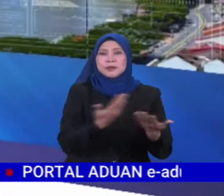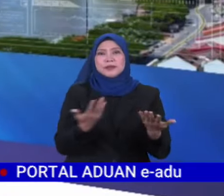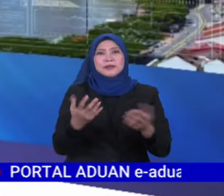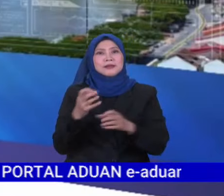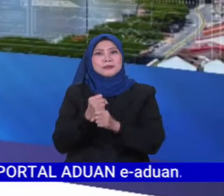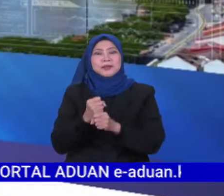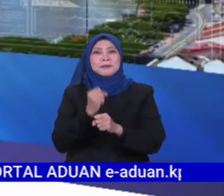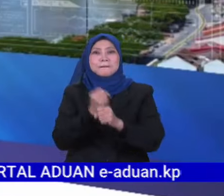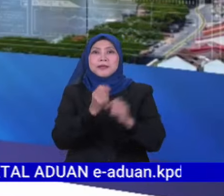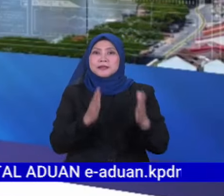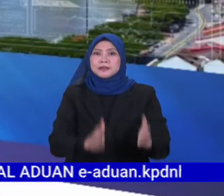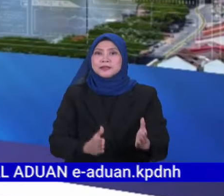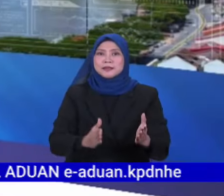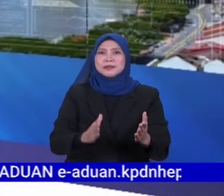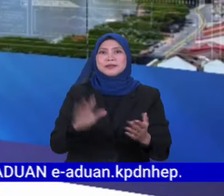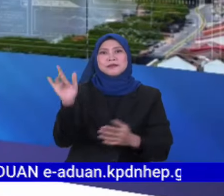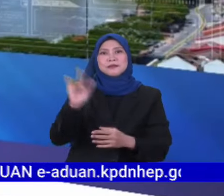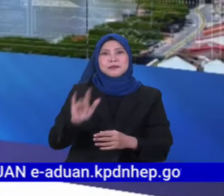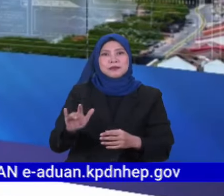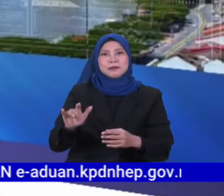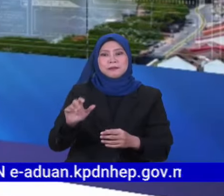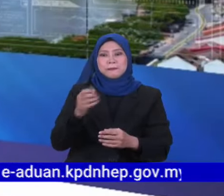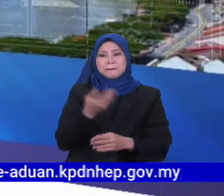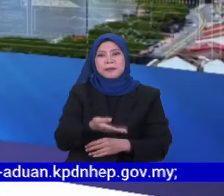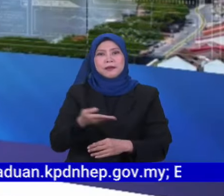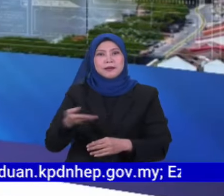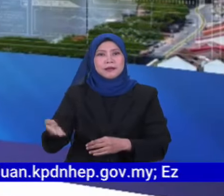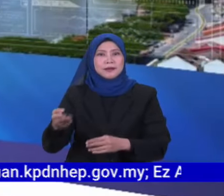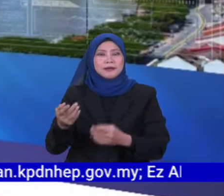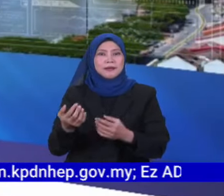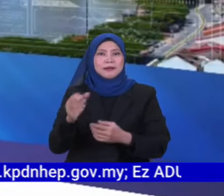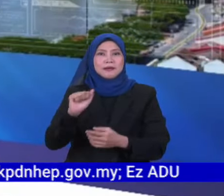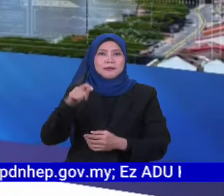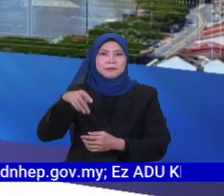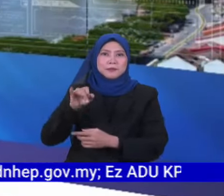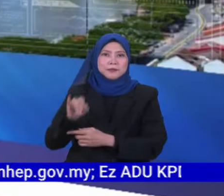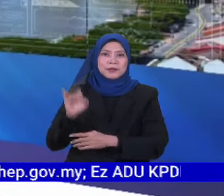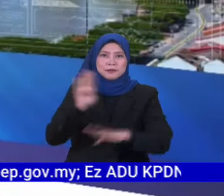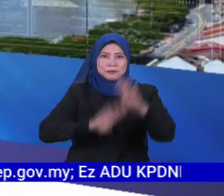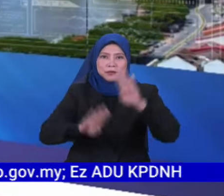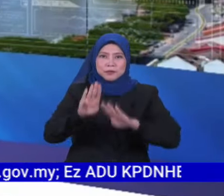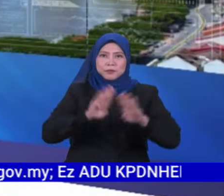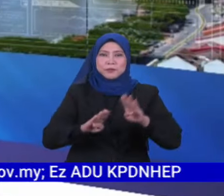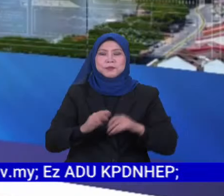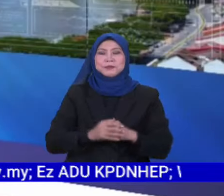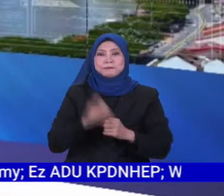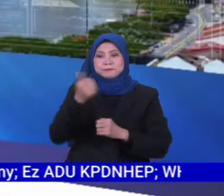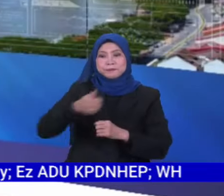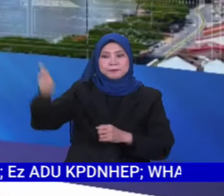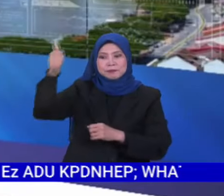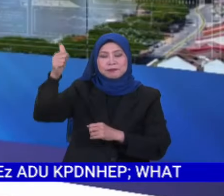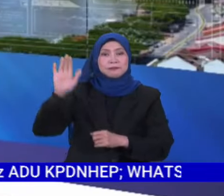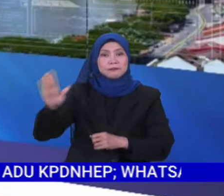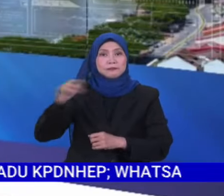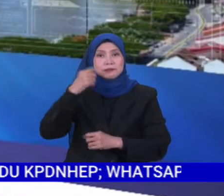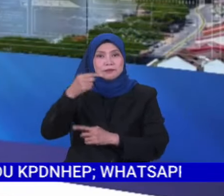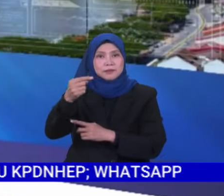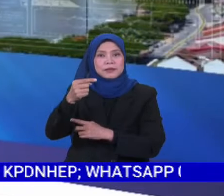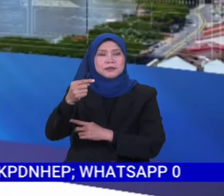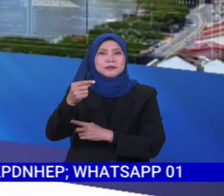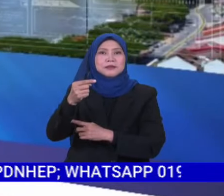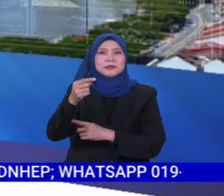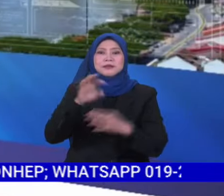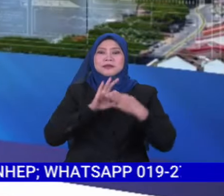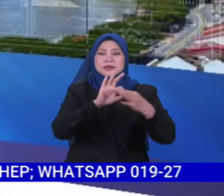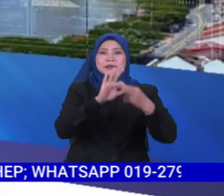penghasilan sumber tenaga mesra alam bahan api Bayo Prime slow ada tempat tinggi tanshia Bang Johari tonopen berkata Ia